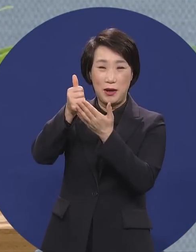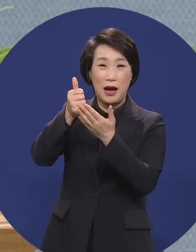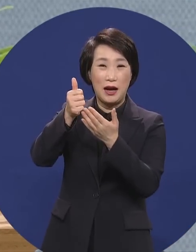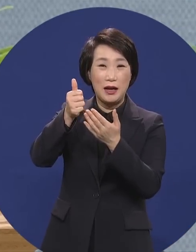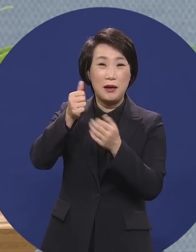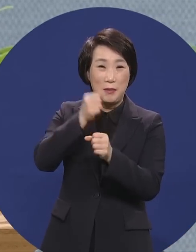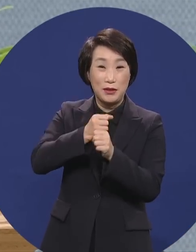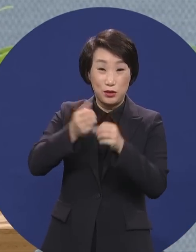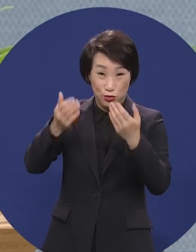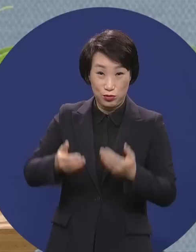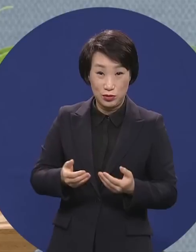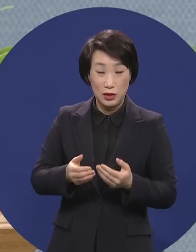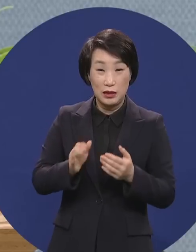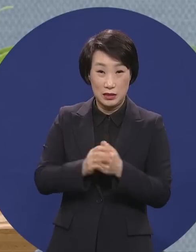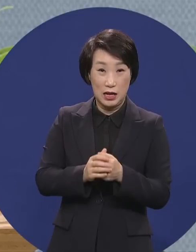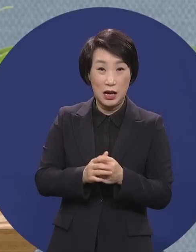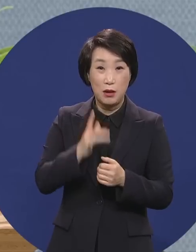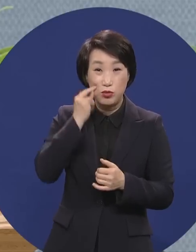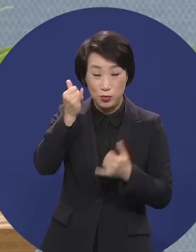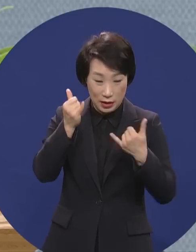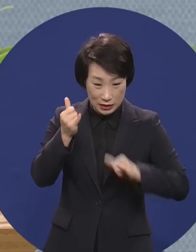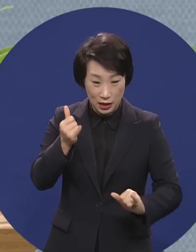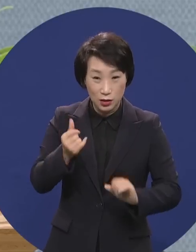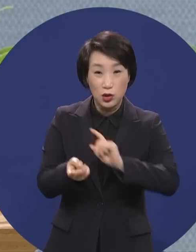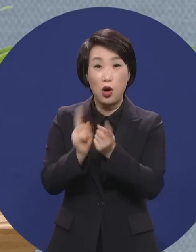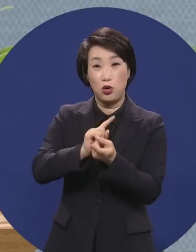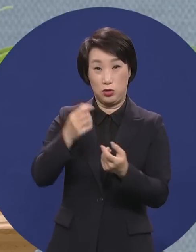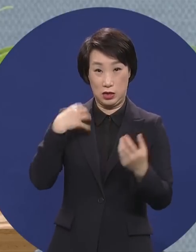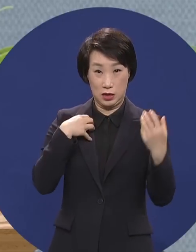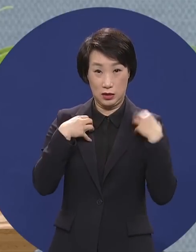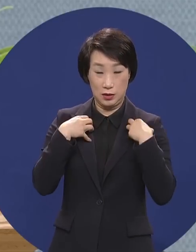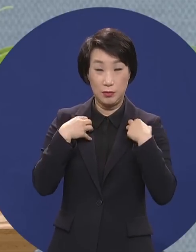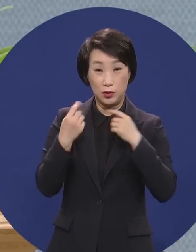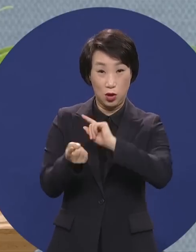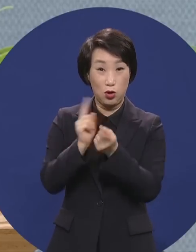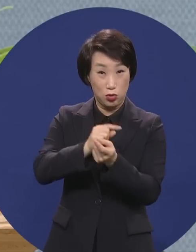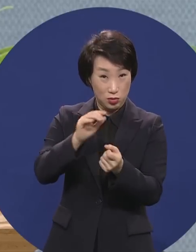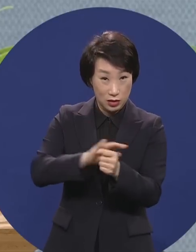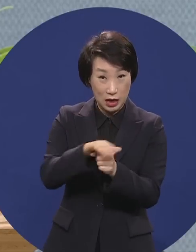서로 책임을 짓는, 그리고 서로 사랑하는, 그리고